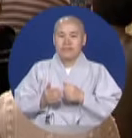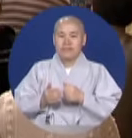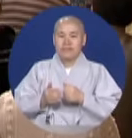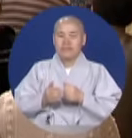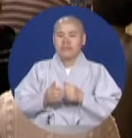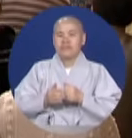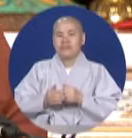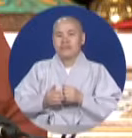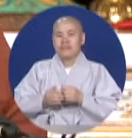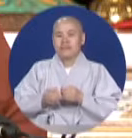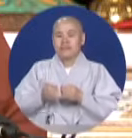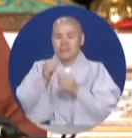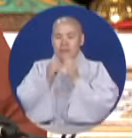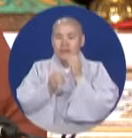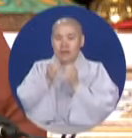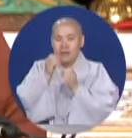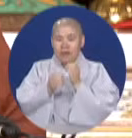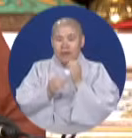개성이 하나 있는데요.